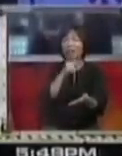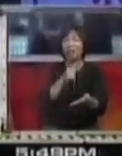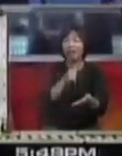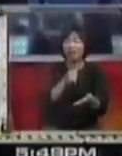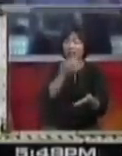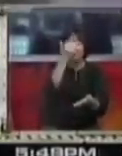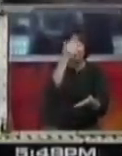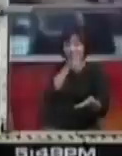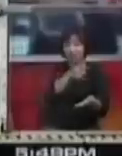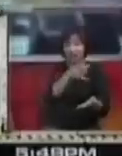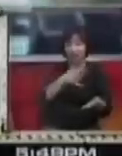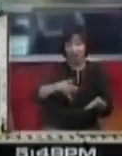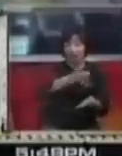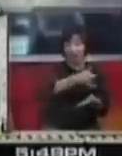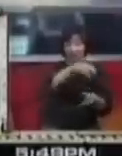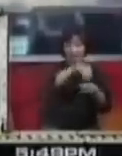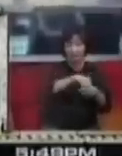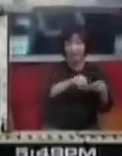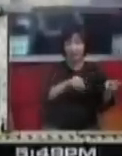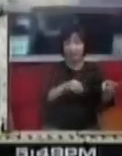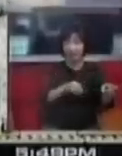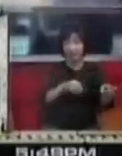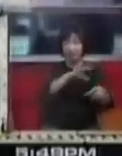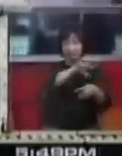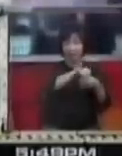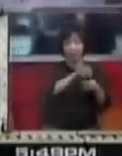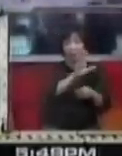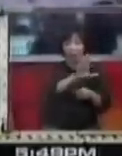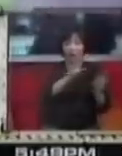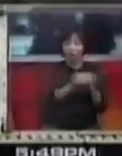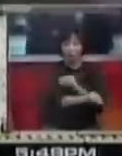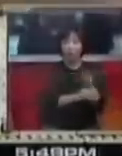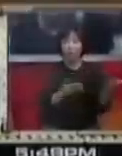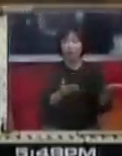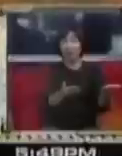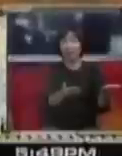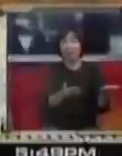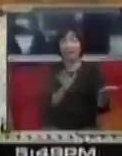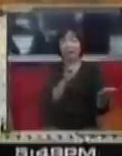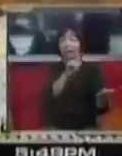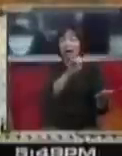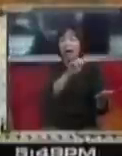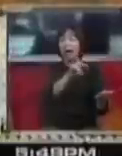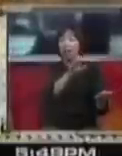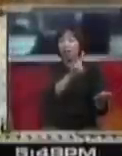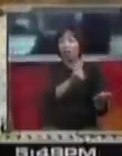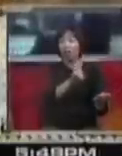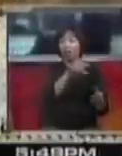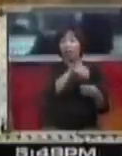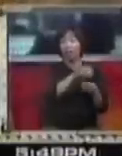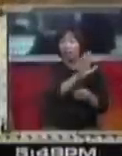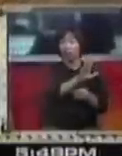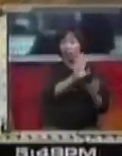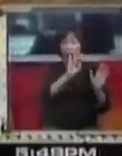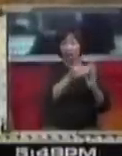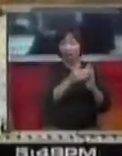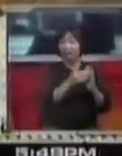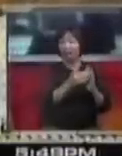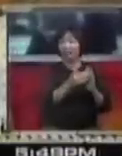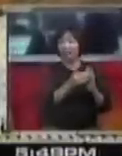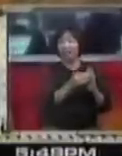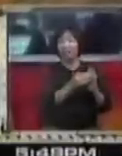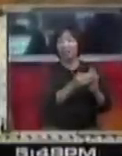nyo alam na may lasenggong taga-tagay, taga-bantay ng inyong barangay? Nasaan po matanod